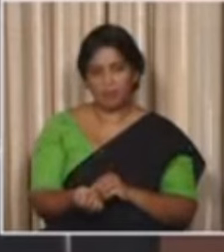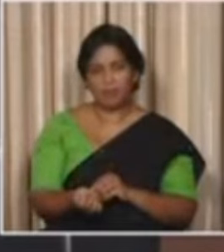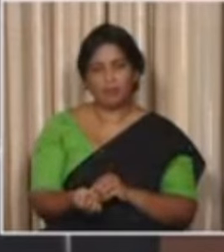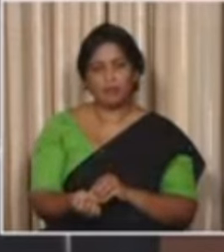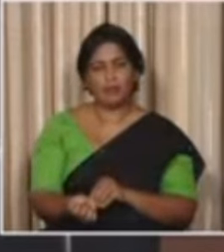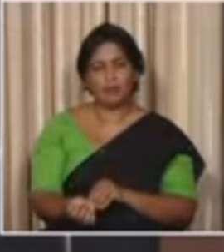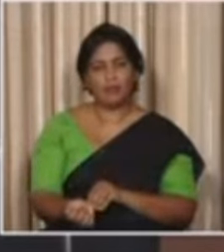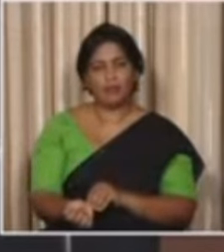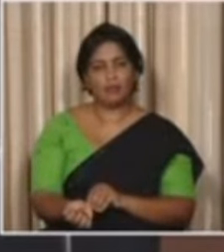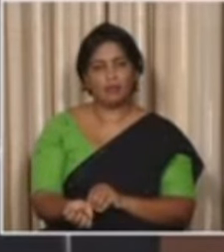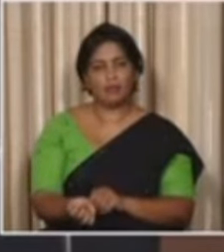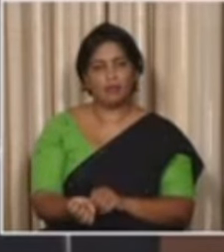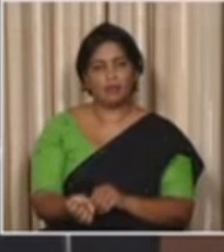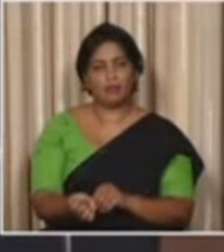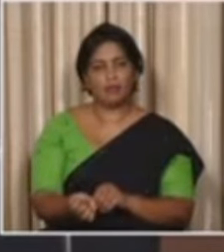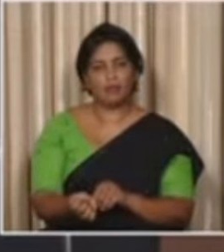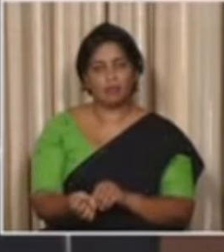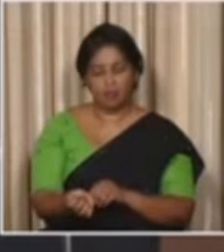මේ